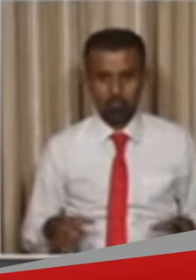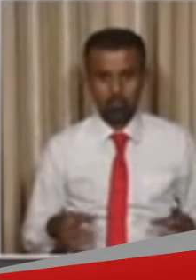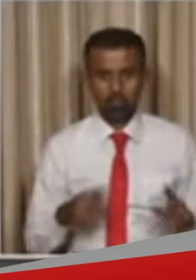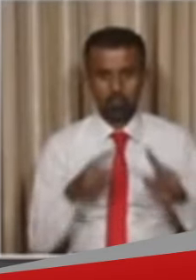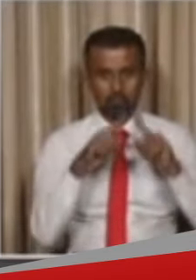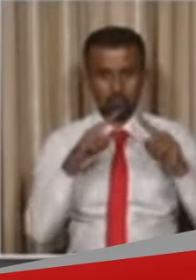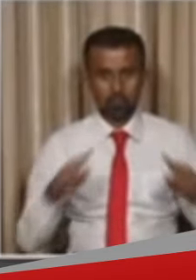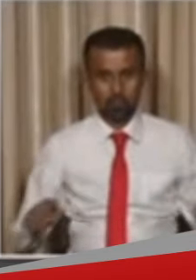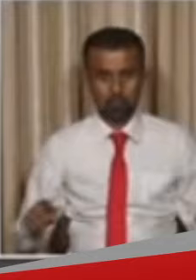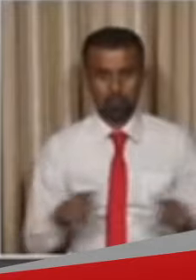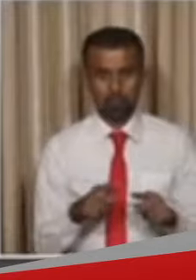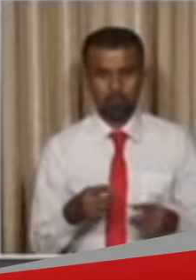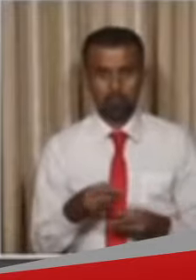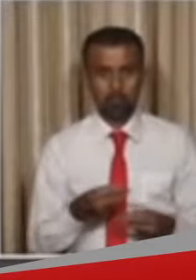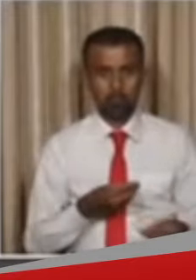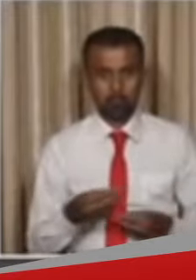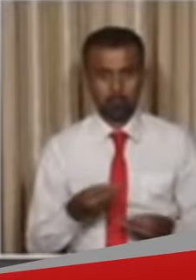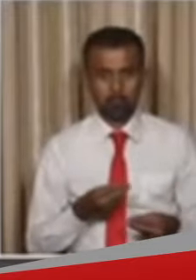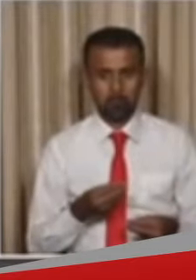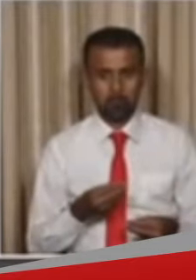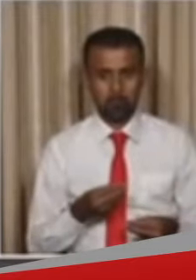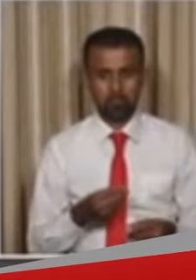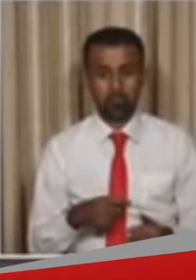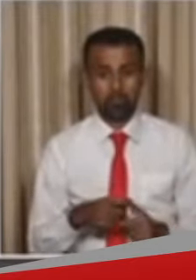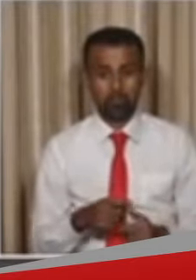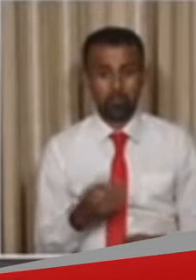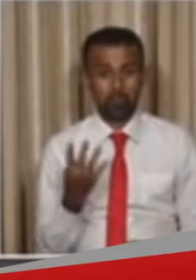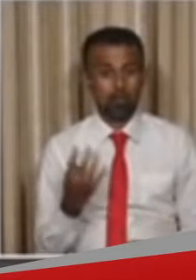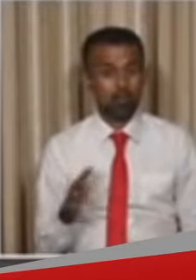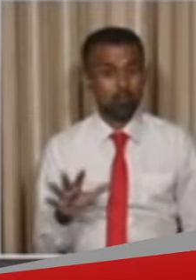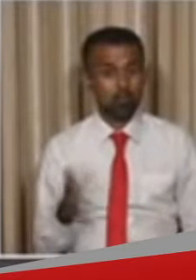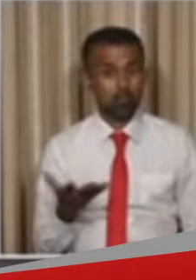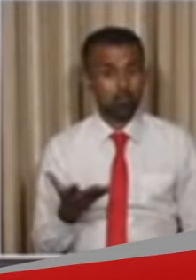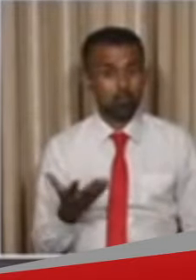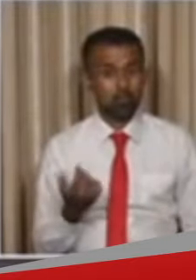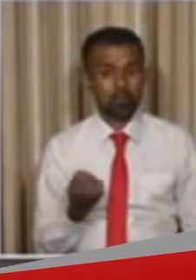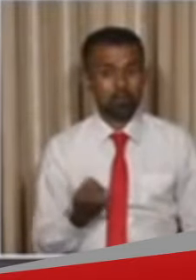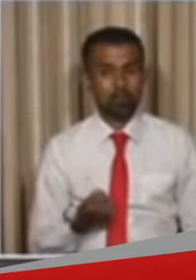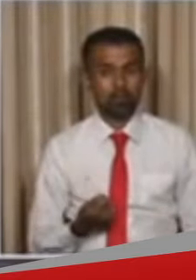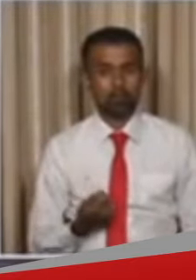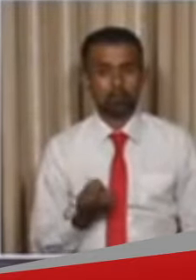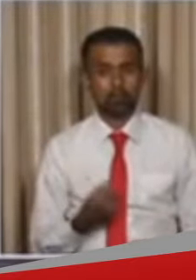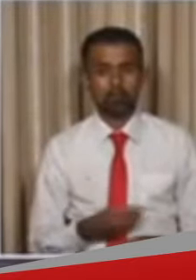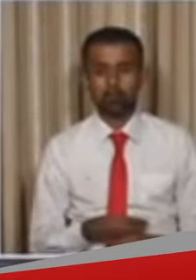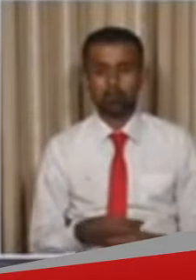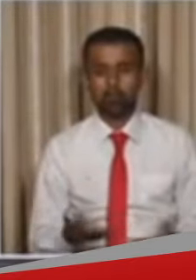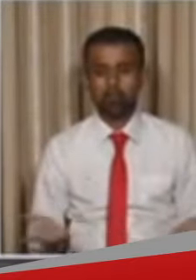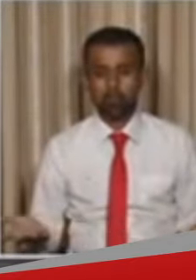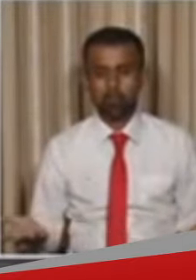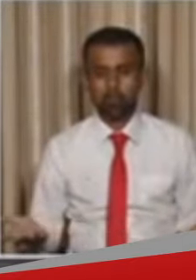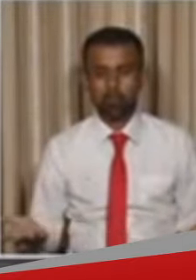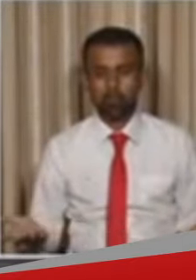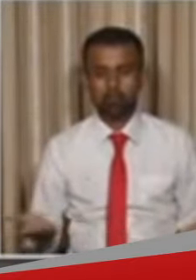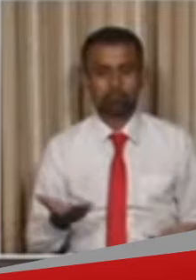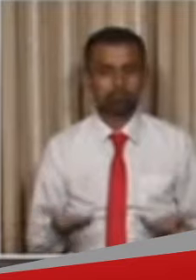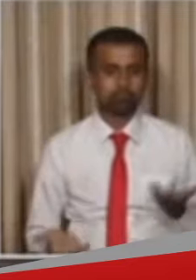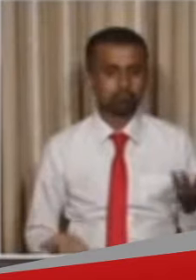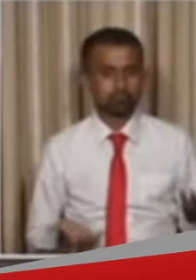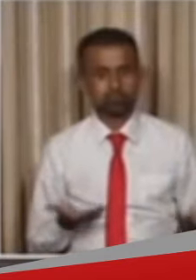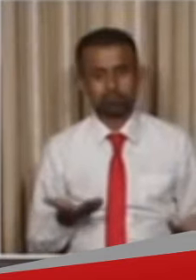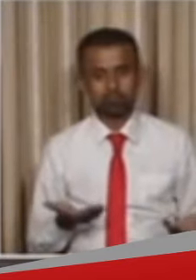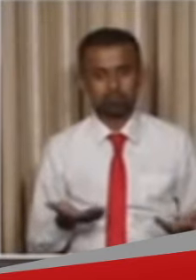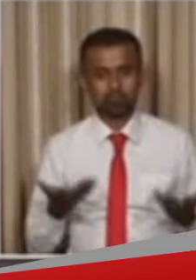ගනුදෙනුවට අද කෝටි 4,500ක් විතර මුදල් නැති කරගෙන ඒ අයට යන එන මං නැති වෙලා